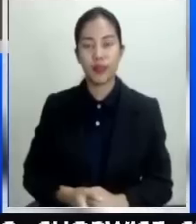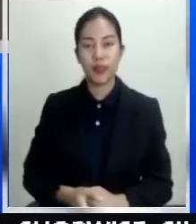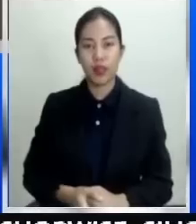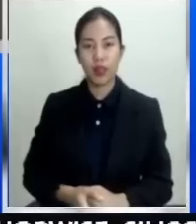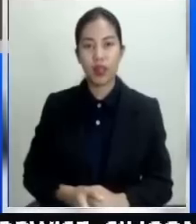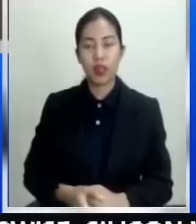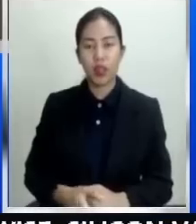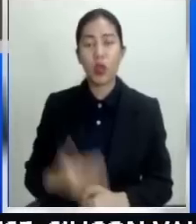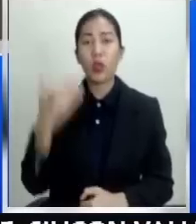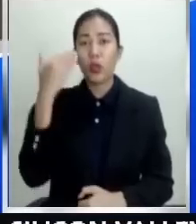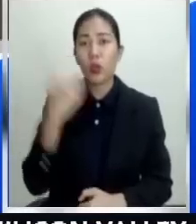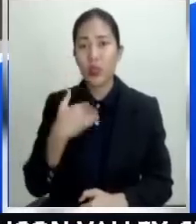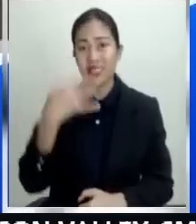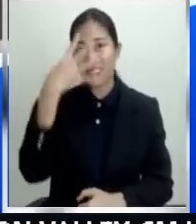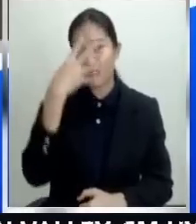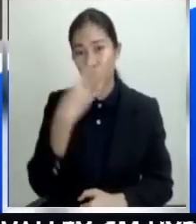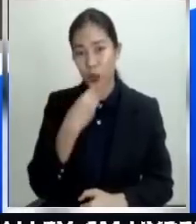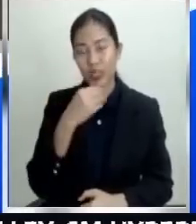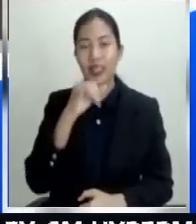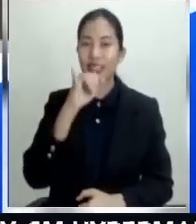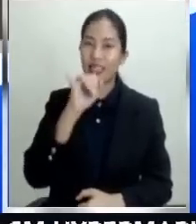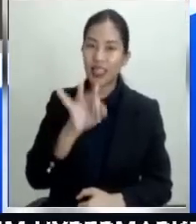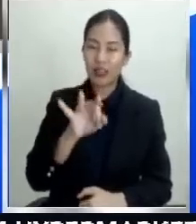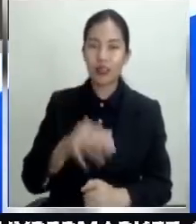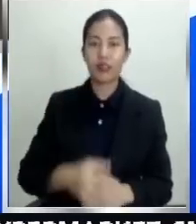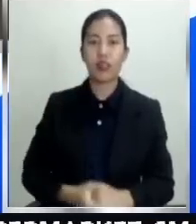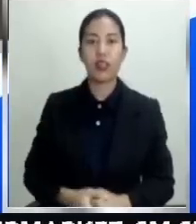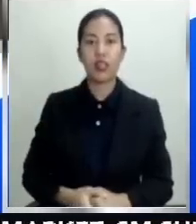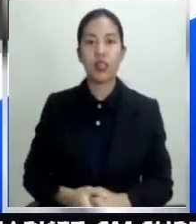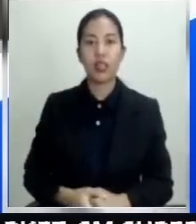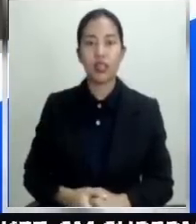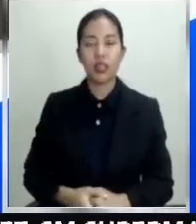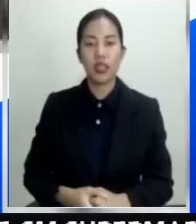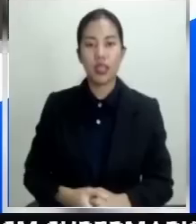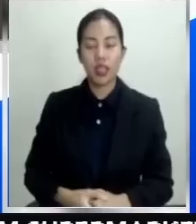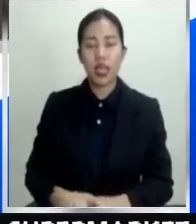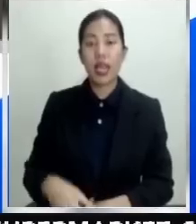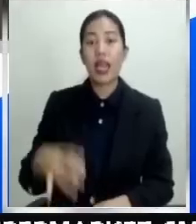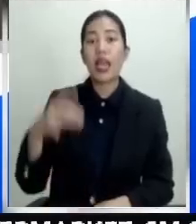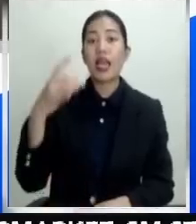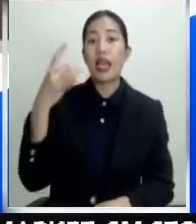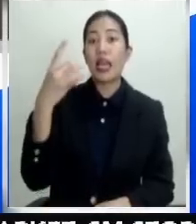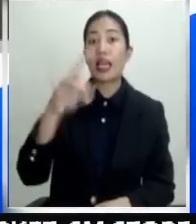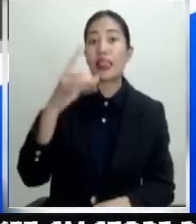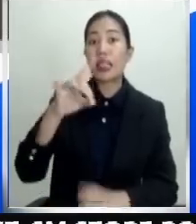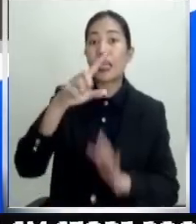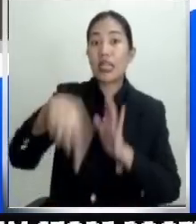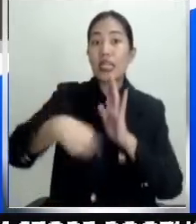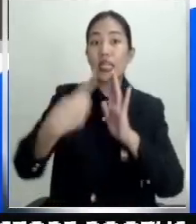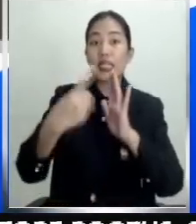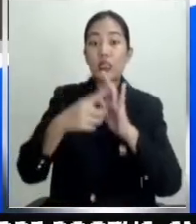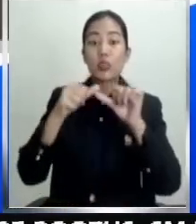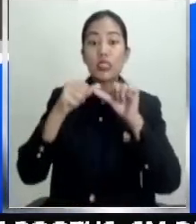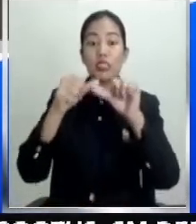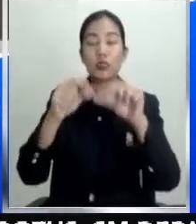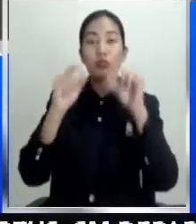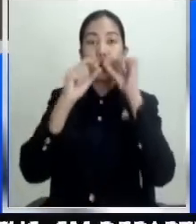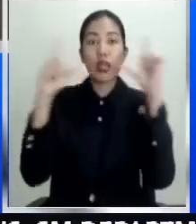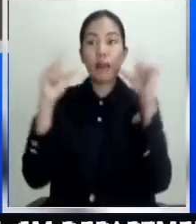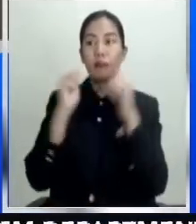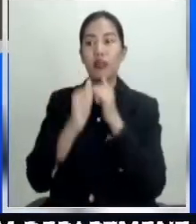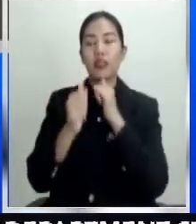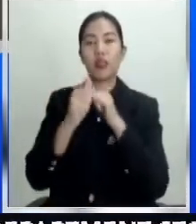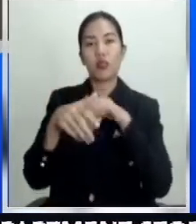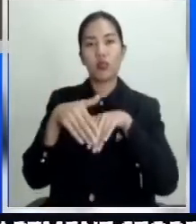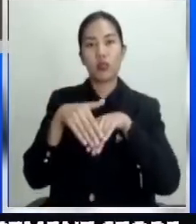sa tulog kung 18 oras na tuloy-tuloy nagising. People would have slower reaction time.